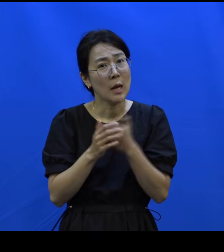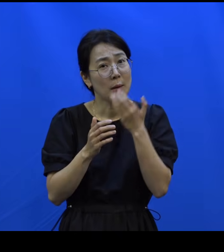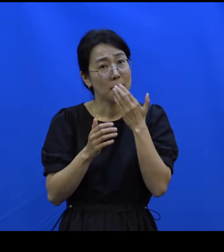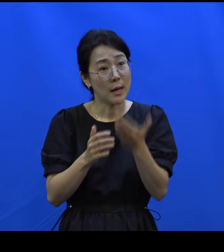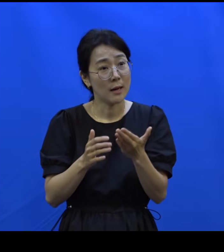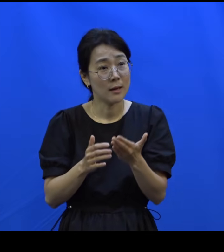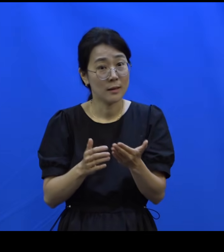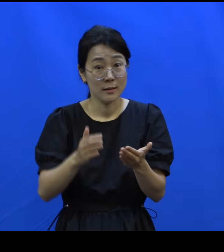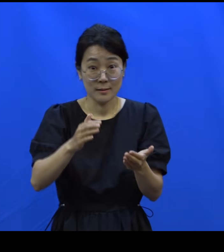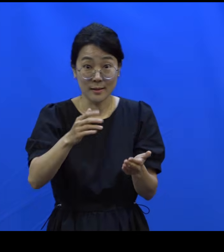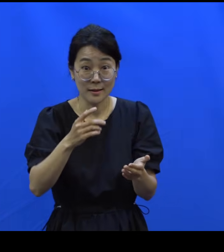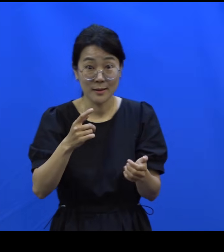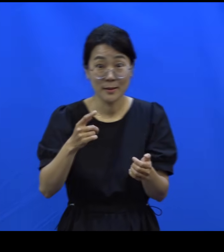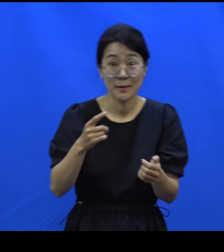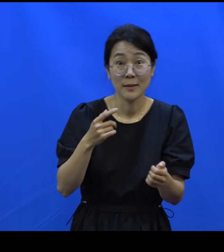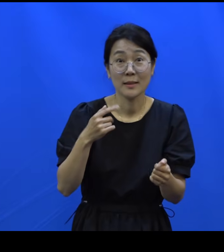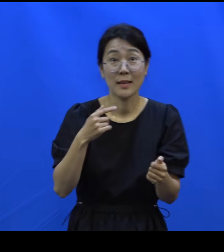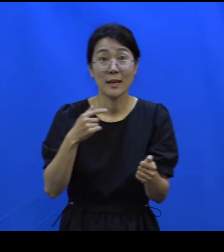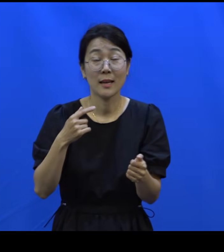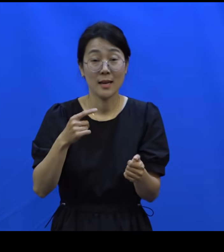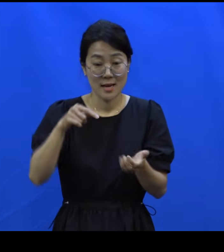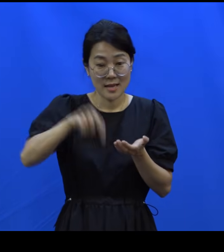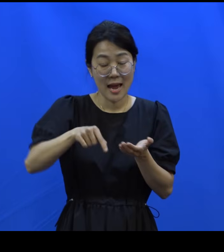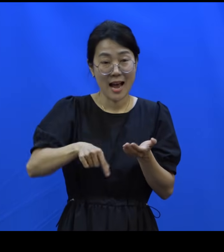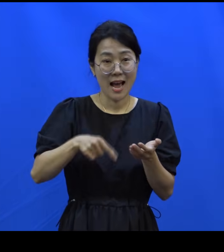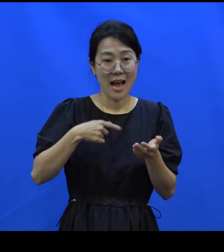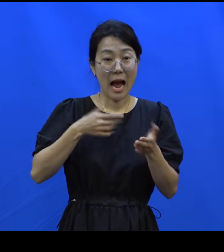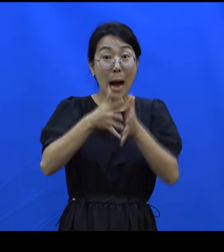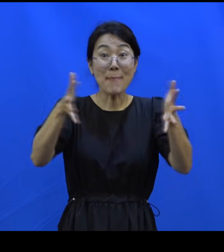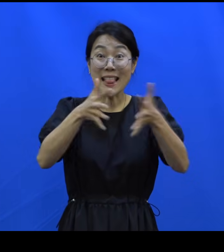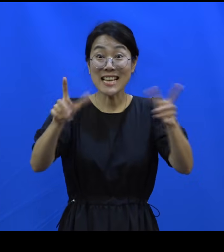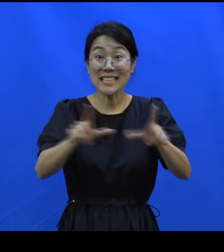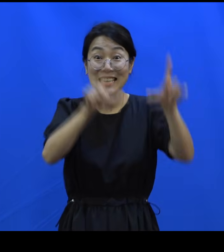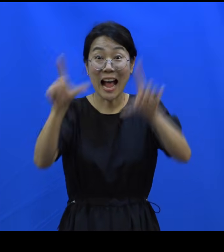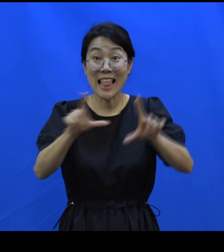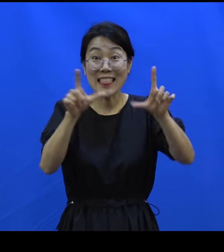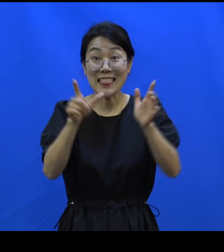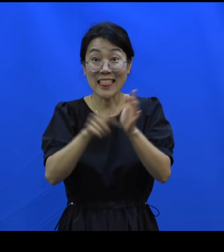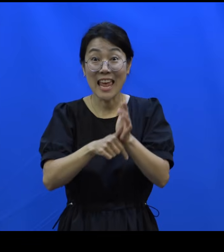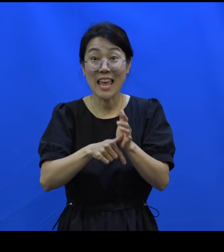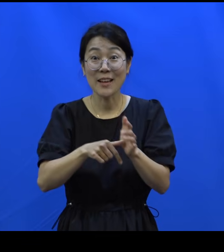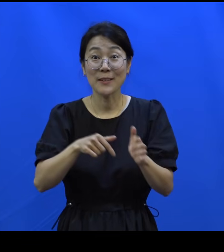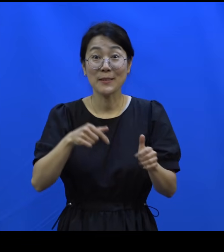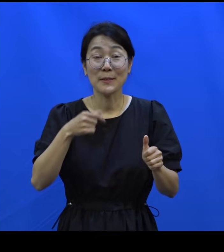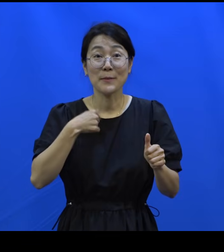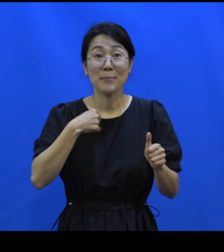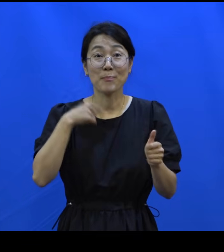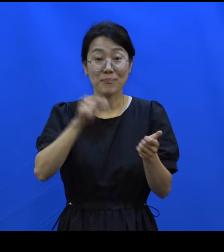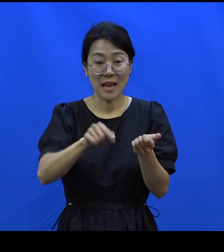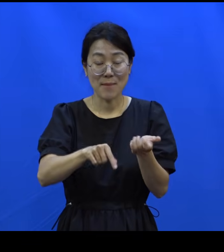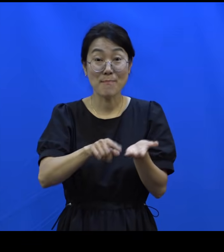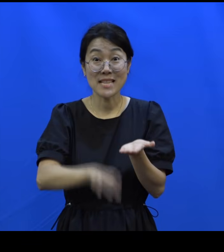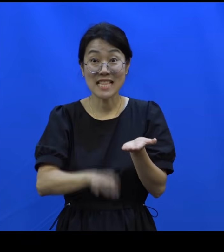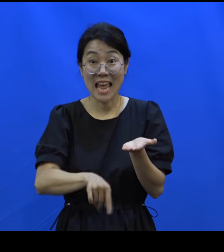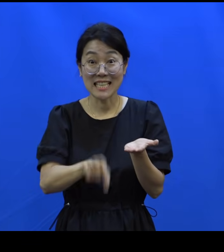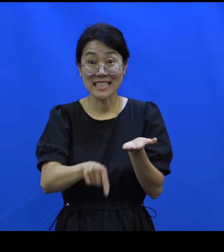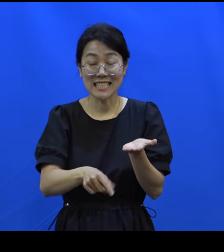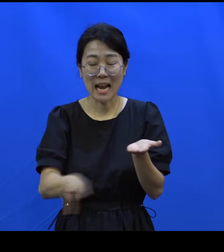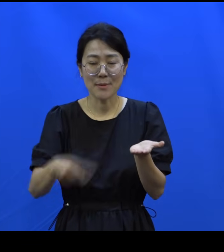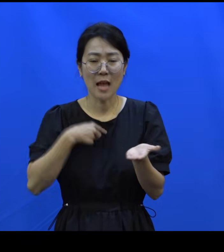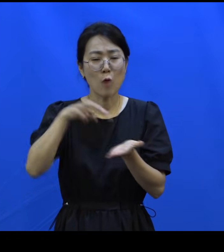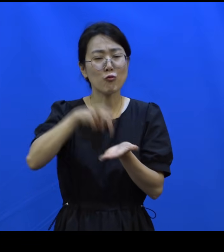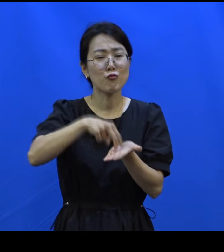가능할까? 지금 예를 들면 청강소음이 있는데 밑에 쪽에 사람이 내가 예수 믿는 사람인 줄 알고 올라와가지고 막